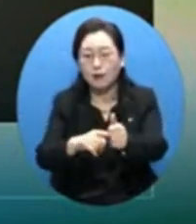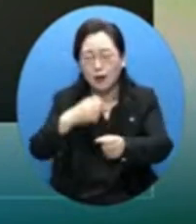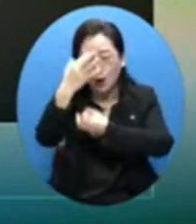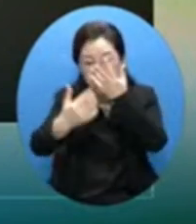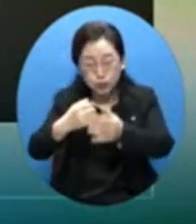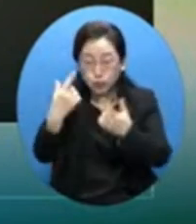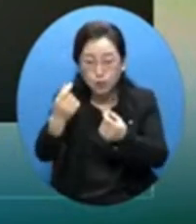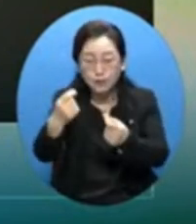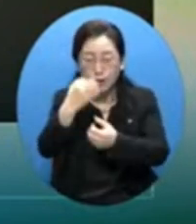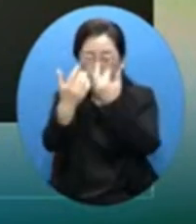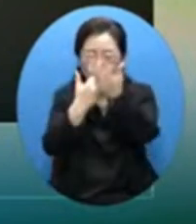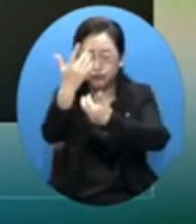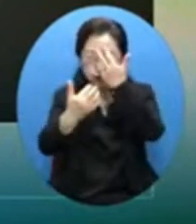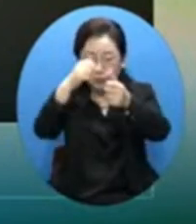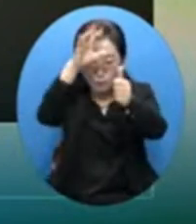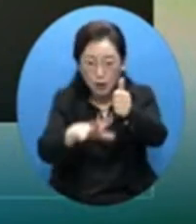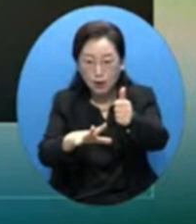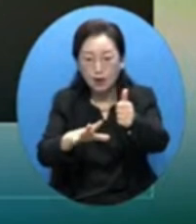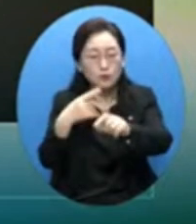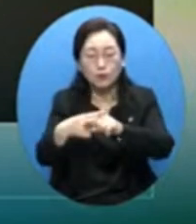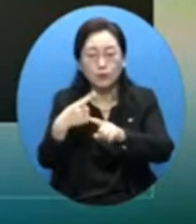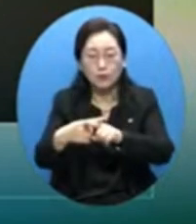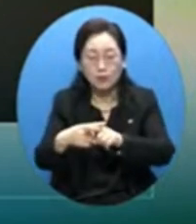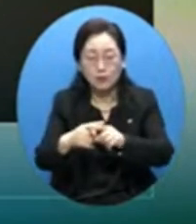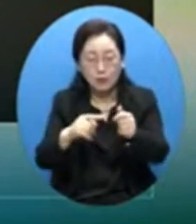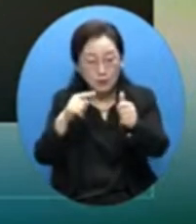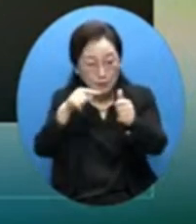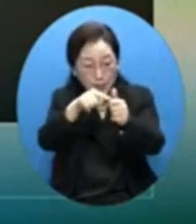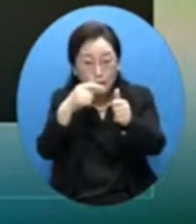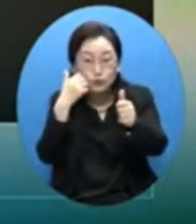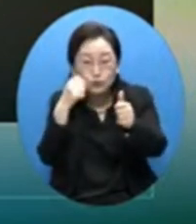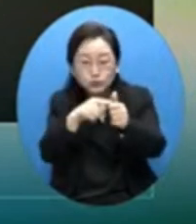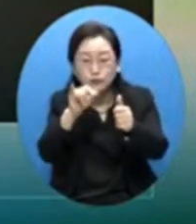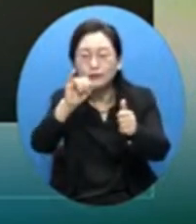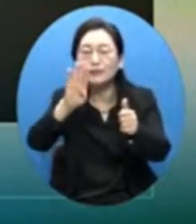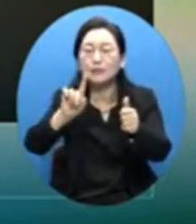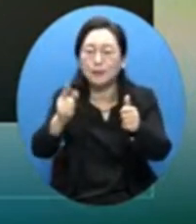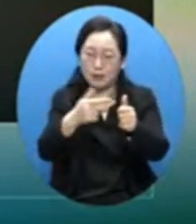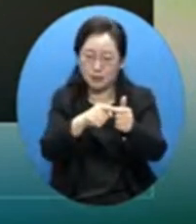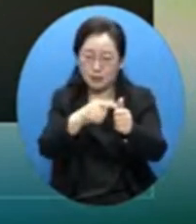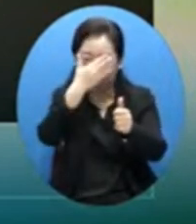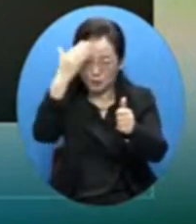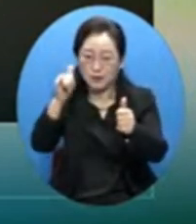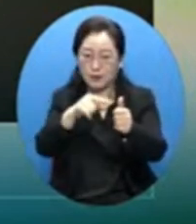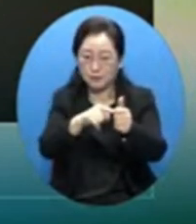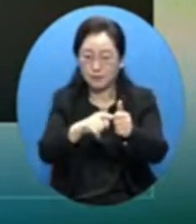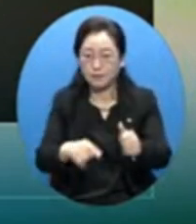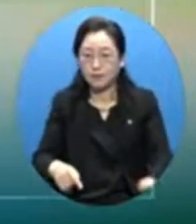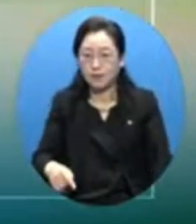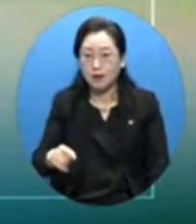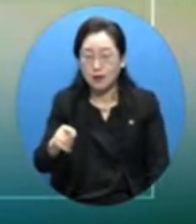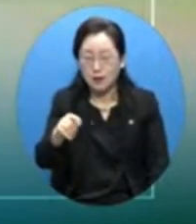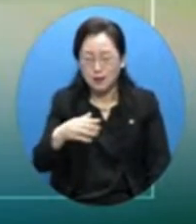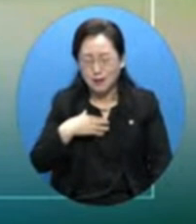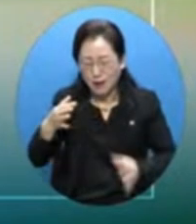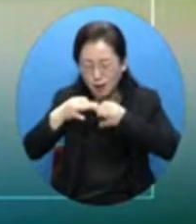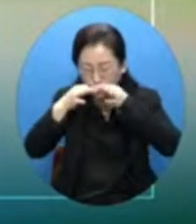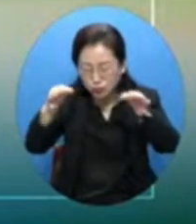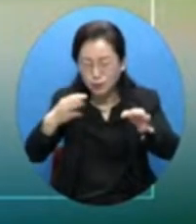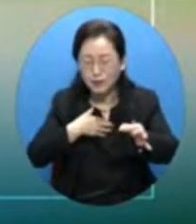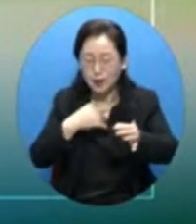참여한 청년이 불을 받았는데 그 청년이 바로 이반 로버츠입니다. 이렇게 고백합니다. 나는 부르짖었다.